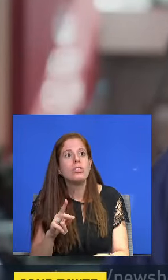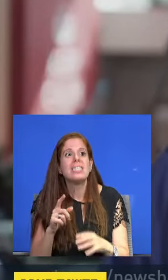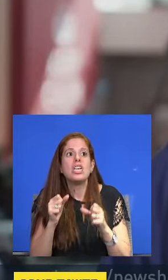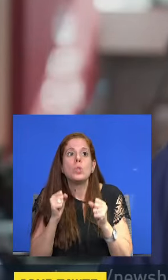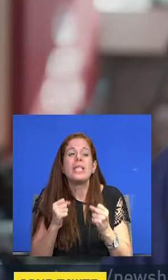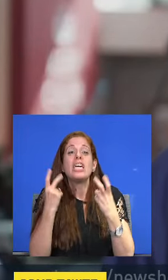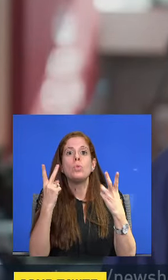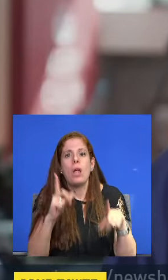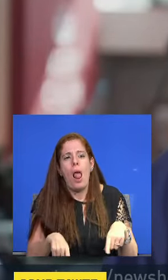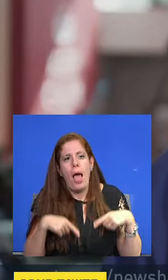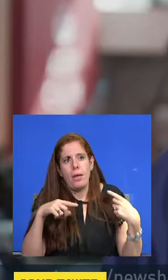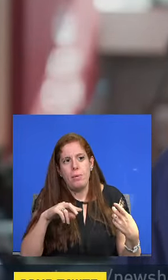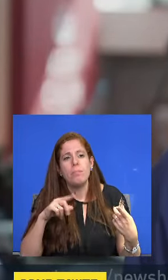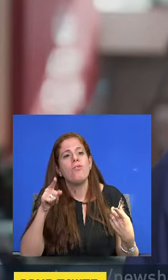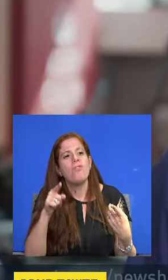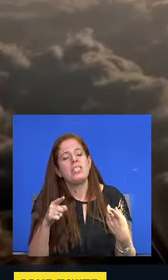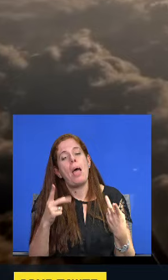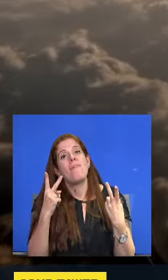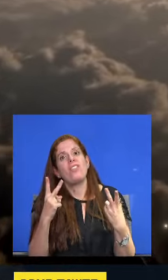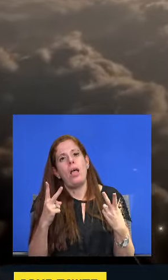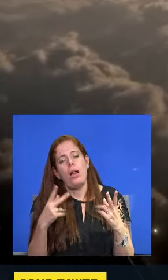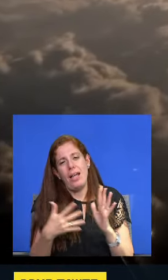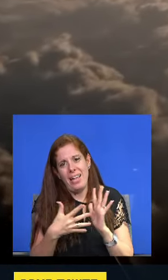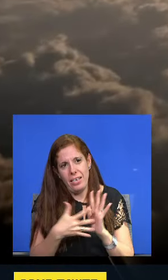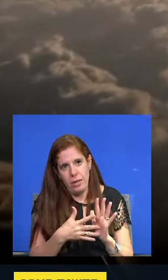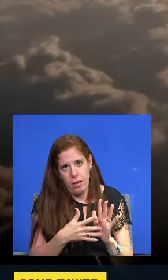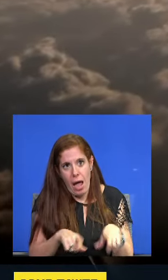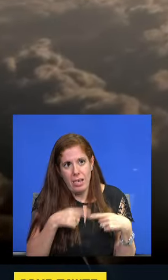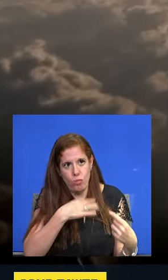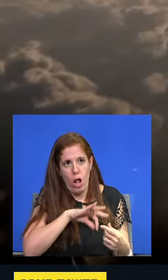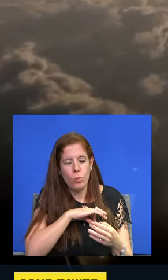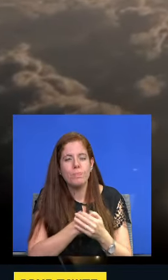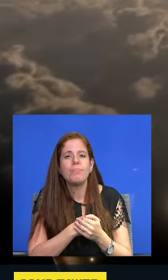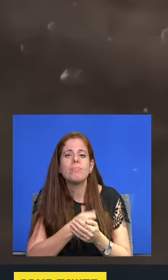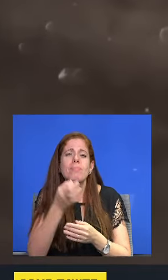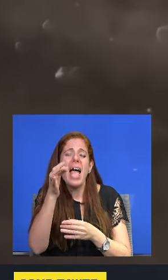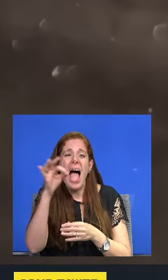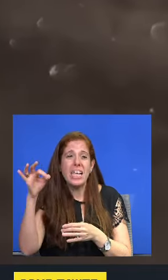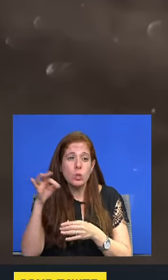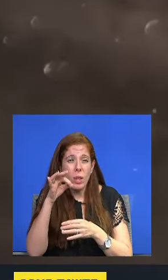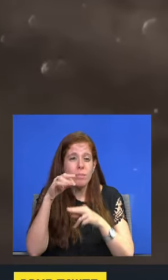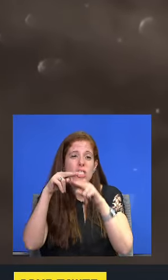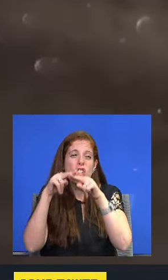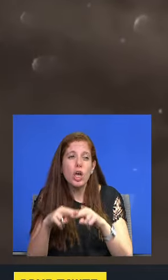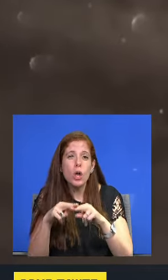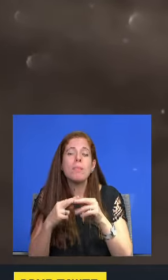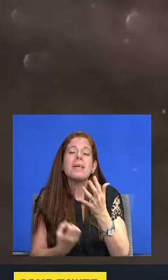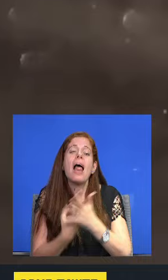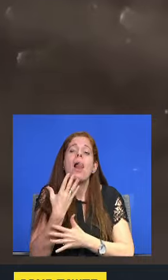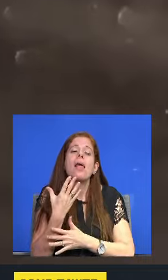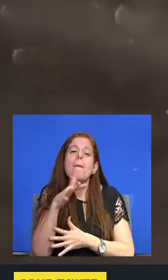Earth and key to our origins investigation. אסטרואידים הם למעשה שאריות מתהליך היווצרות מערכת השמש שאירע